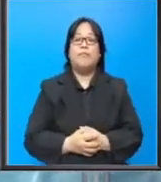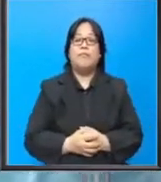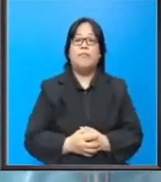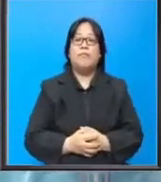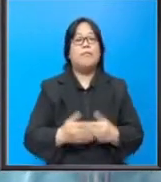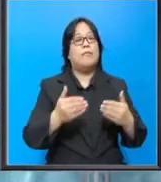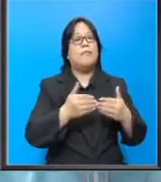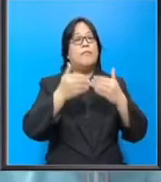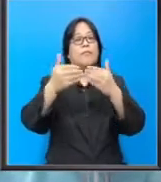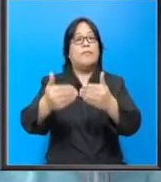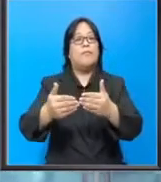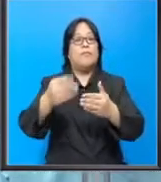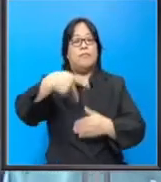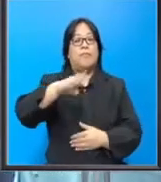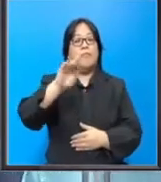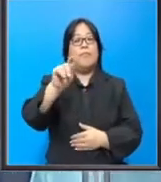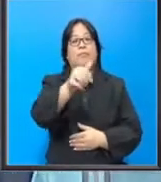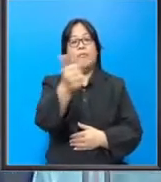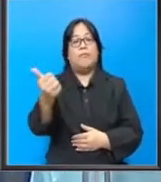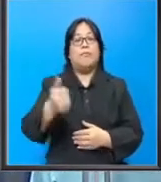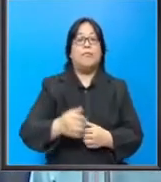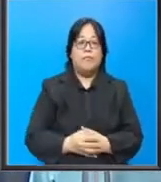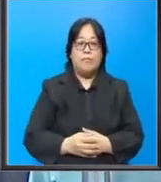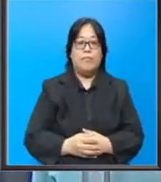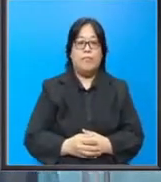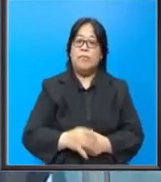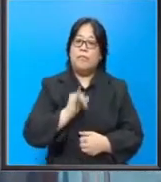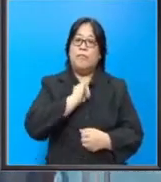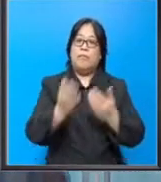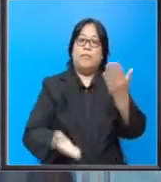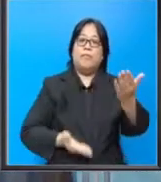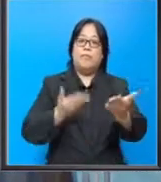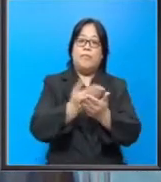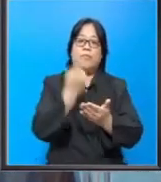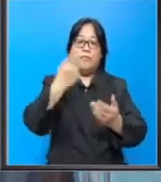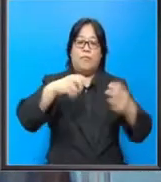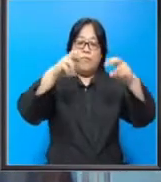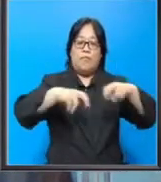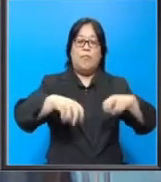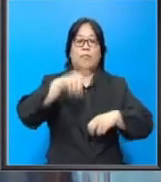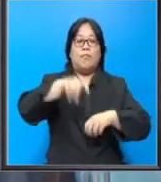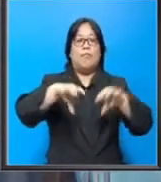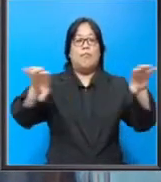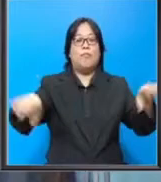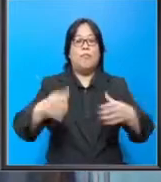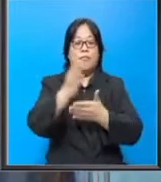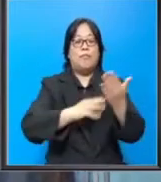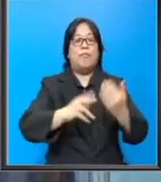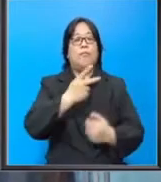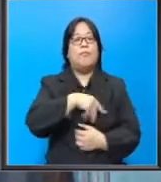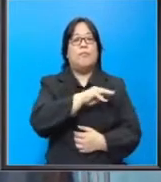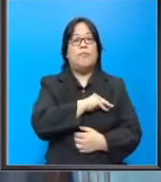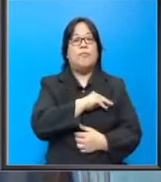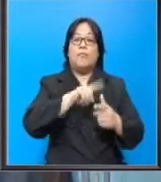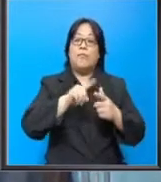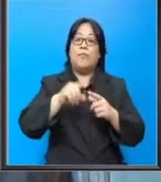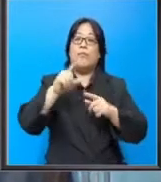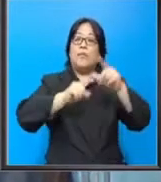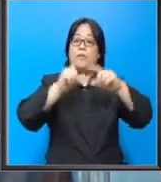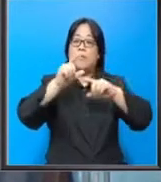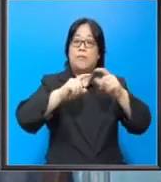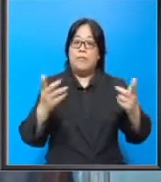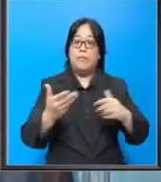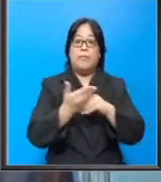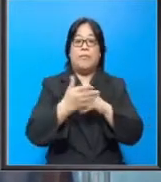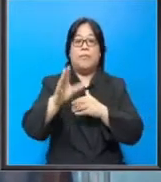ini Diteruskan oleh bibit-bibit yang lain saya mencanangkan suatu kajian harus dilakukan oleh pihak Kementerian ataupun demikian